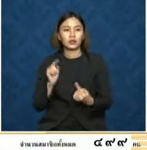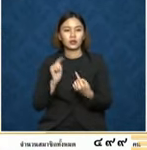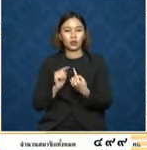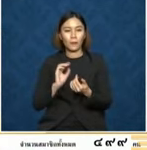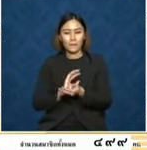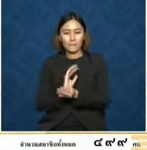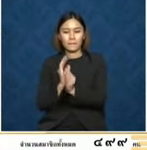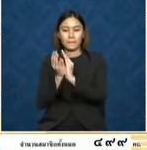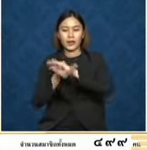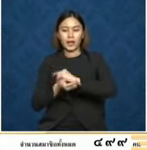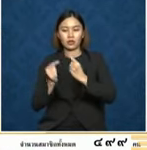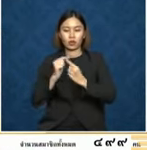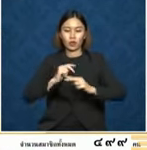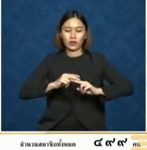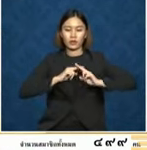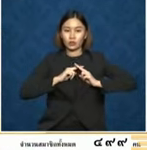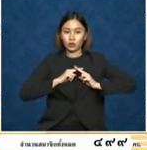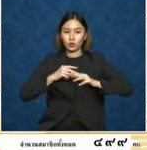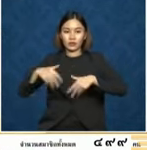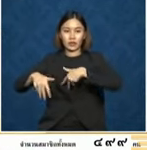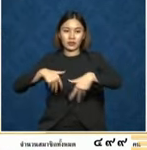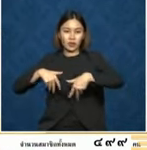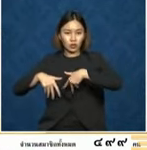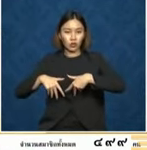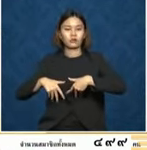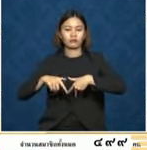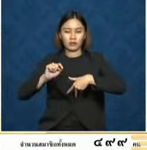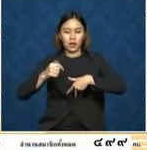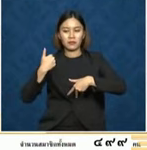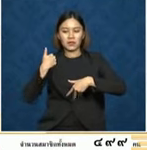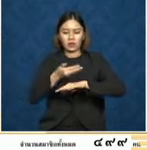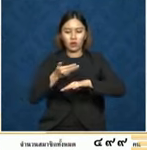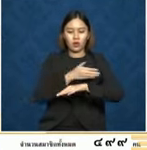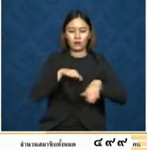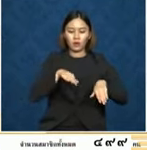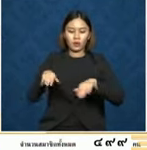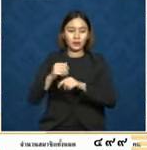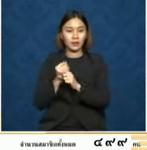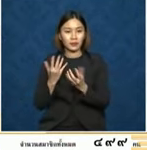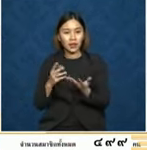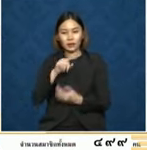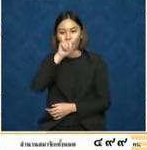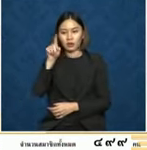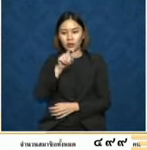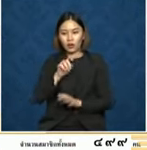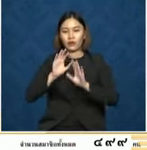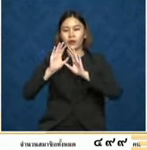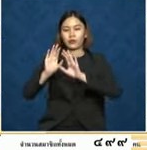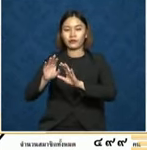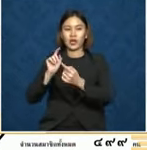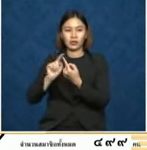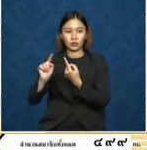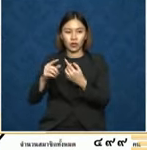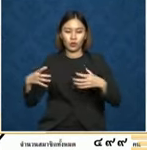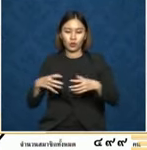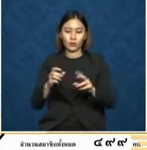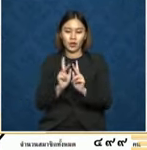วนะครับของภาคธุรกิจเอกชนนะครับและประชาชนจะเกิดขึ้นเราต้องเตรียมตัวอย่างไรครับฝากคำถามนี้ไปยัง